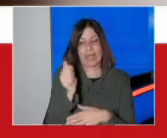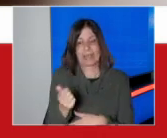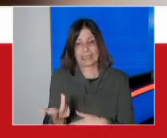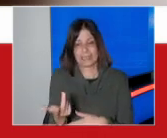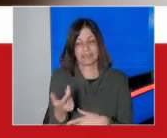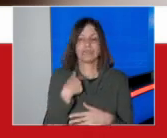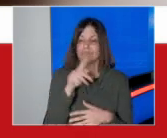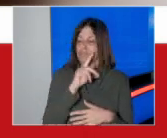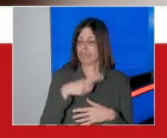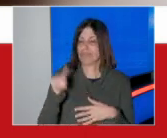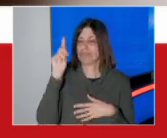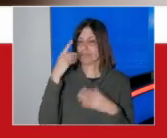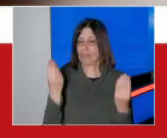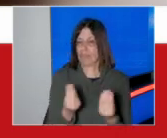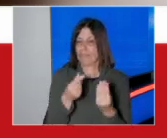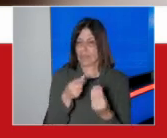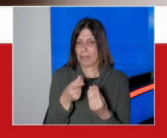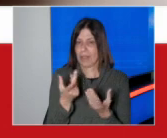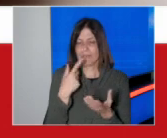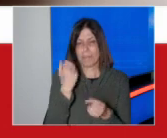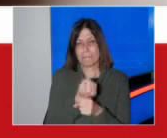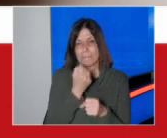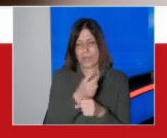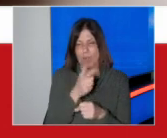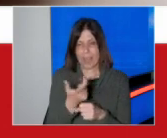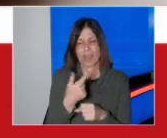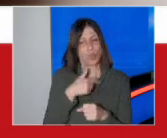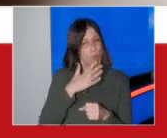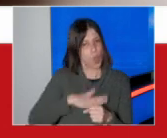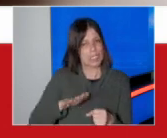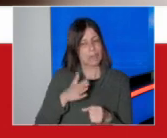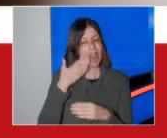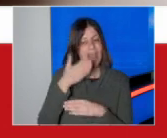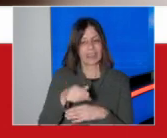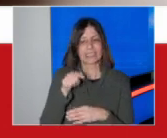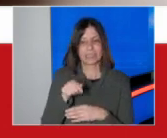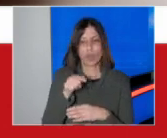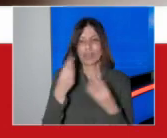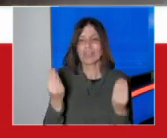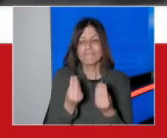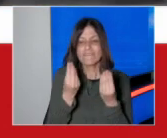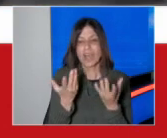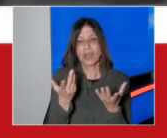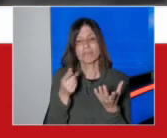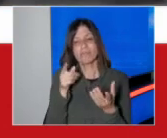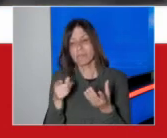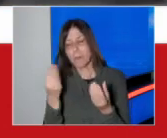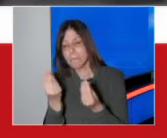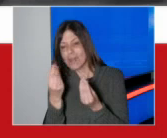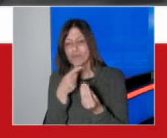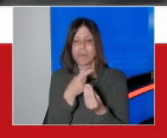לכנסת, אז אנחנו לא נצביע על הדברים האלו ועל הפעולות הללו, אנחנו רוצים להכניס כאן דבר מסוים, כאן דבר